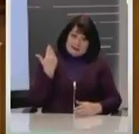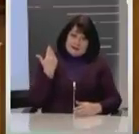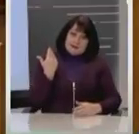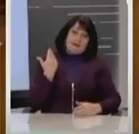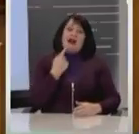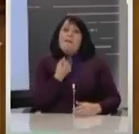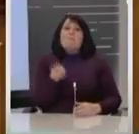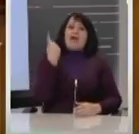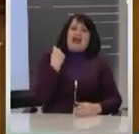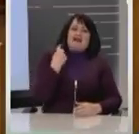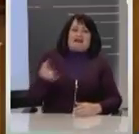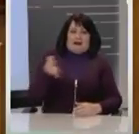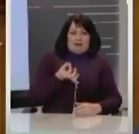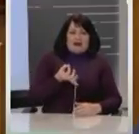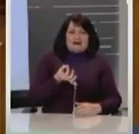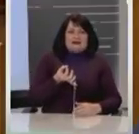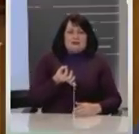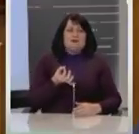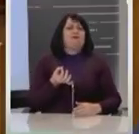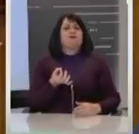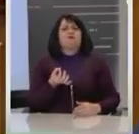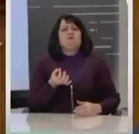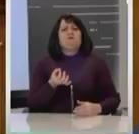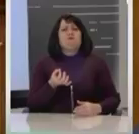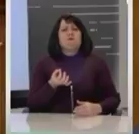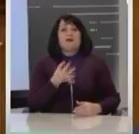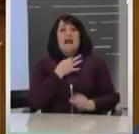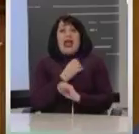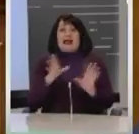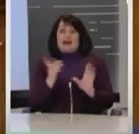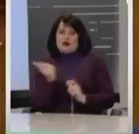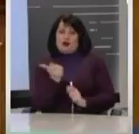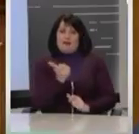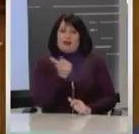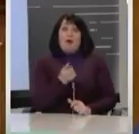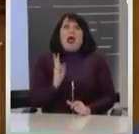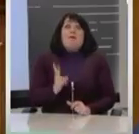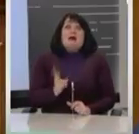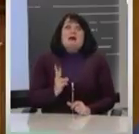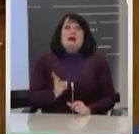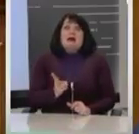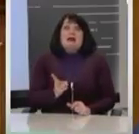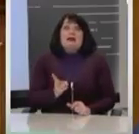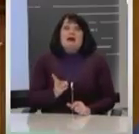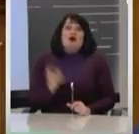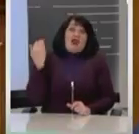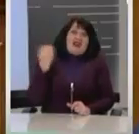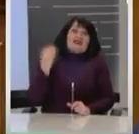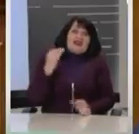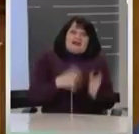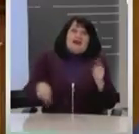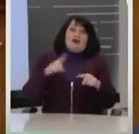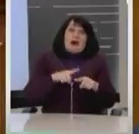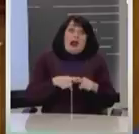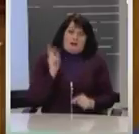δηλώσατε πέρυσι ότι η έκτακτη ενίσχυση θέτει σε κίνδυνο τις μεγάλες θυσίες των Ελλήνων